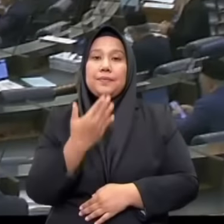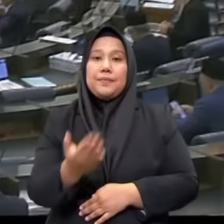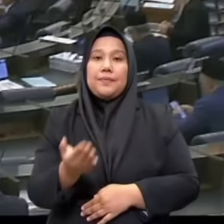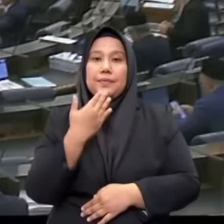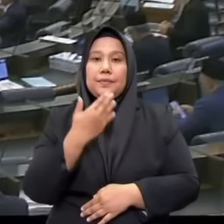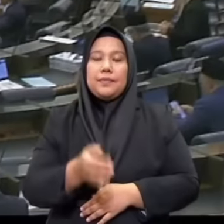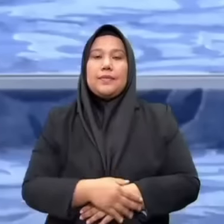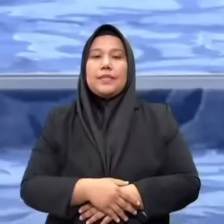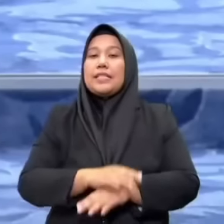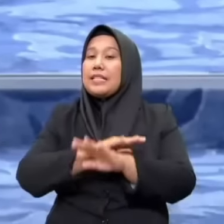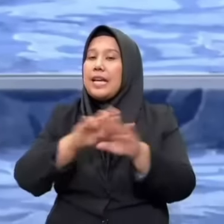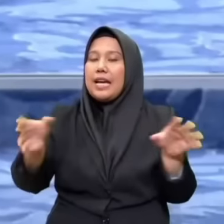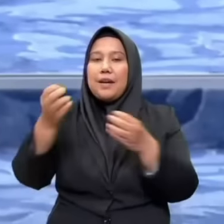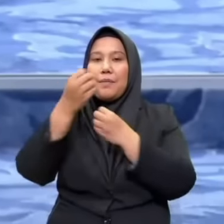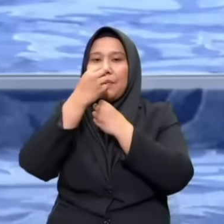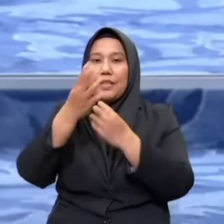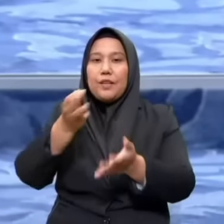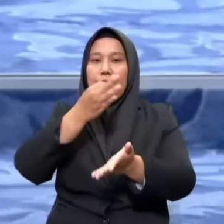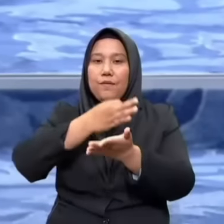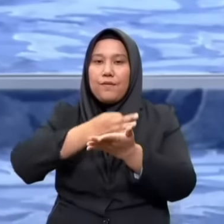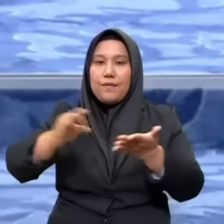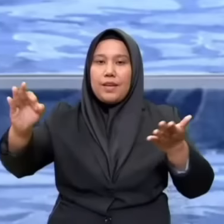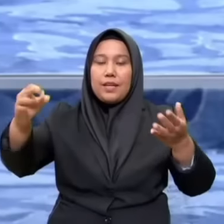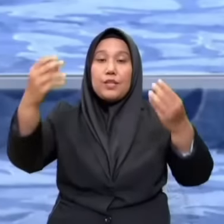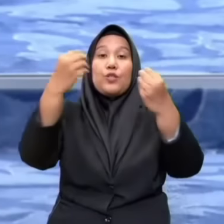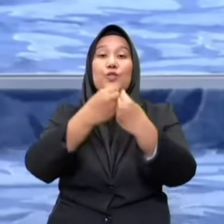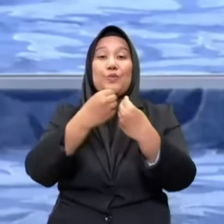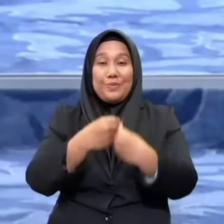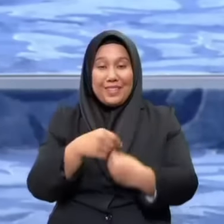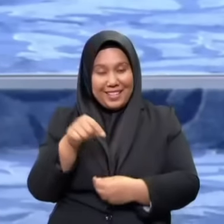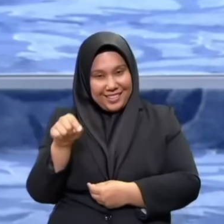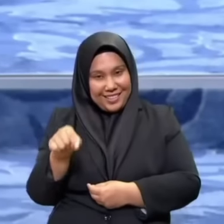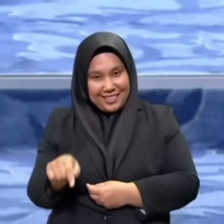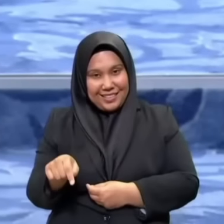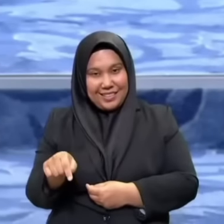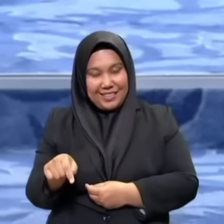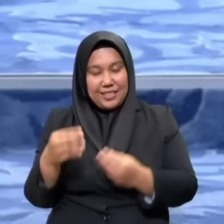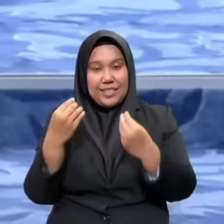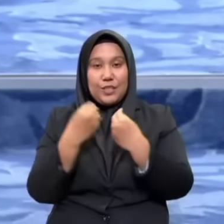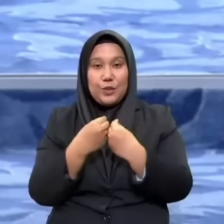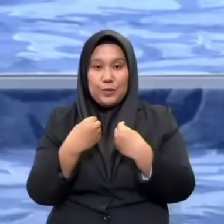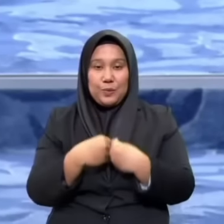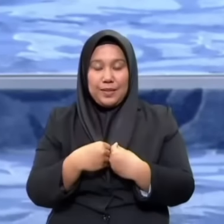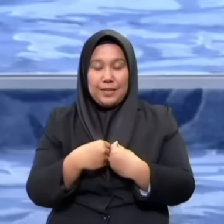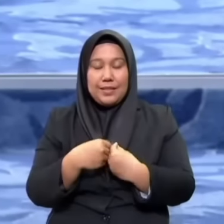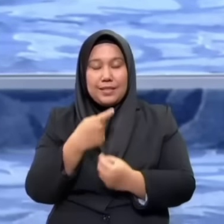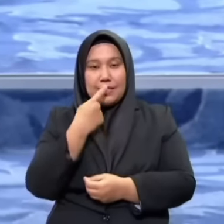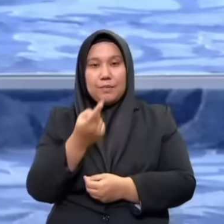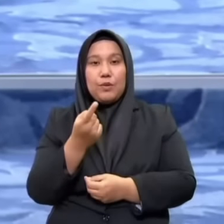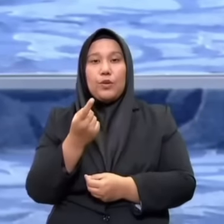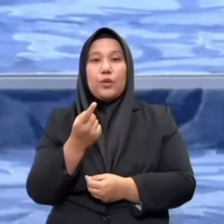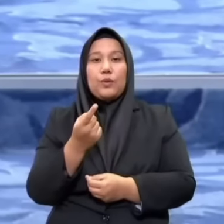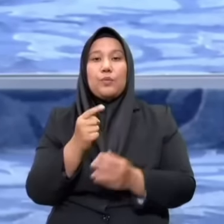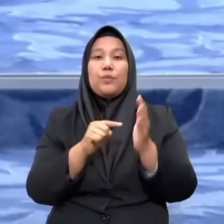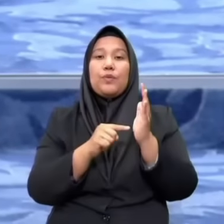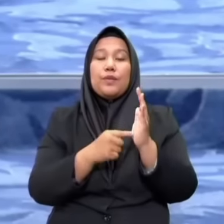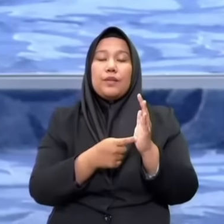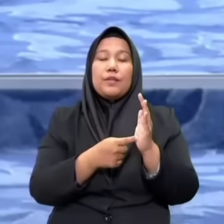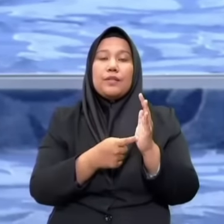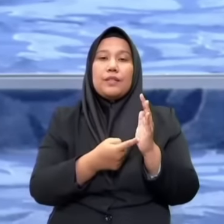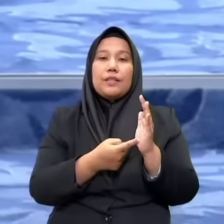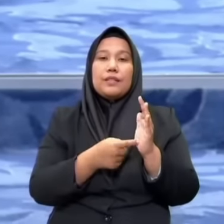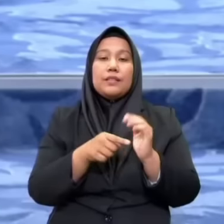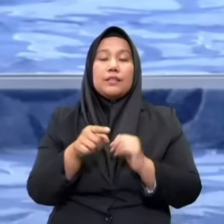Janganlah kata gagal. Jumlah ini atau panjang. Jumlah yang saya sebut mula tadi, itu jumlah masa